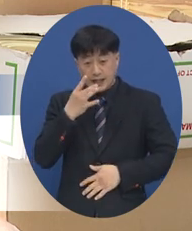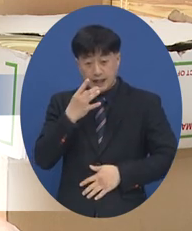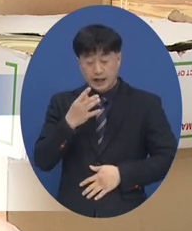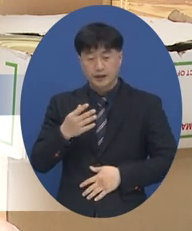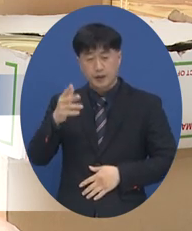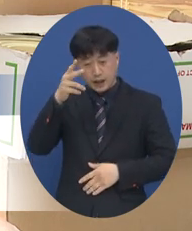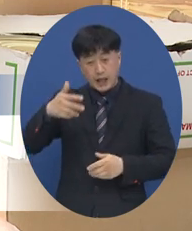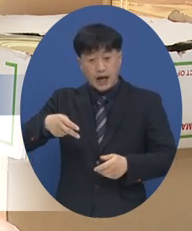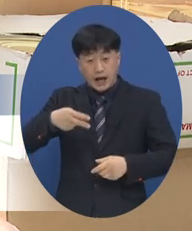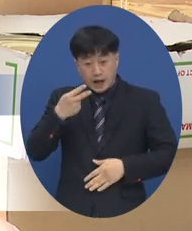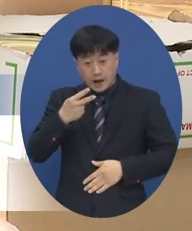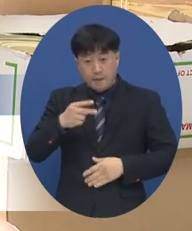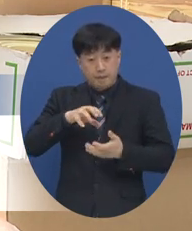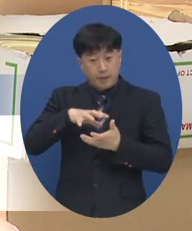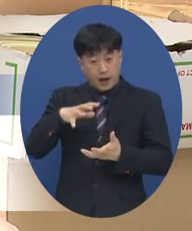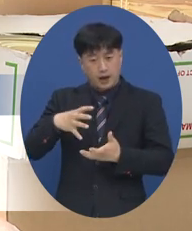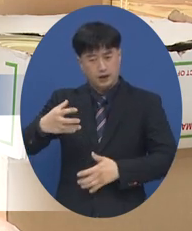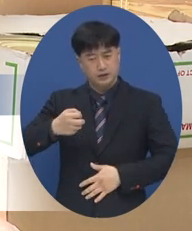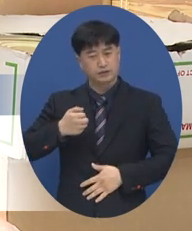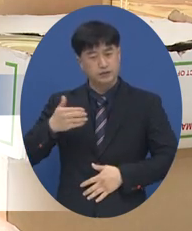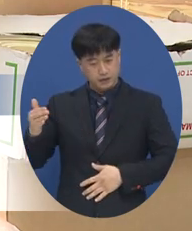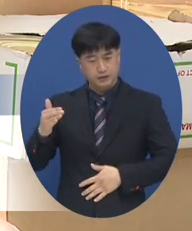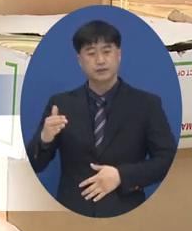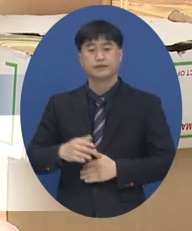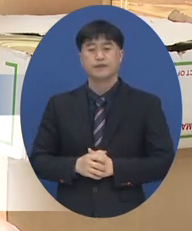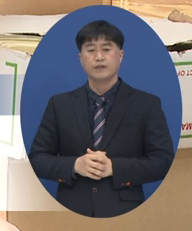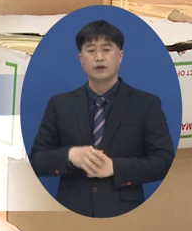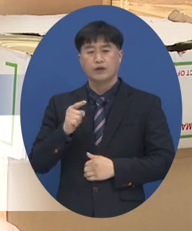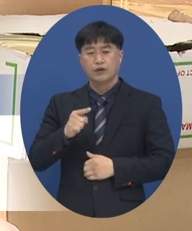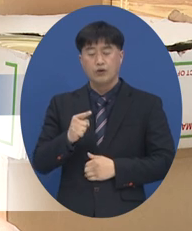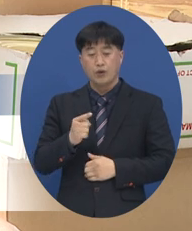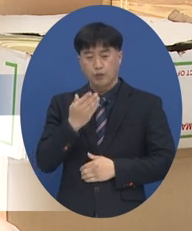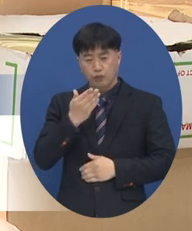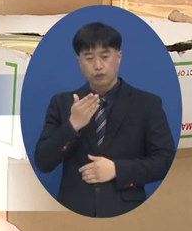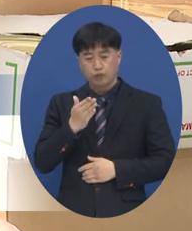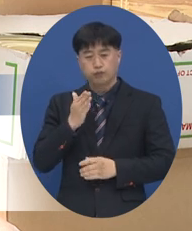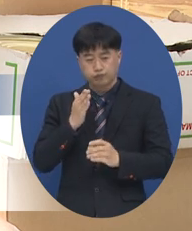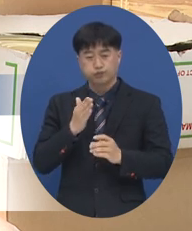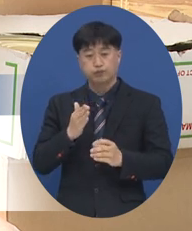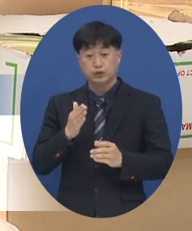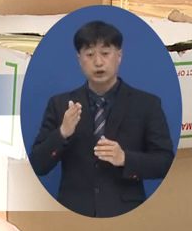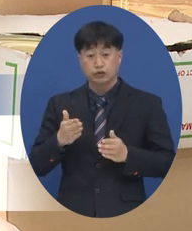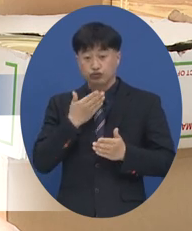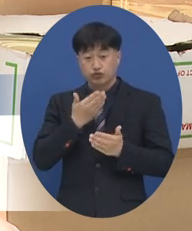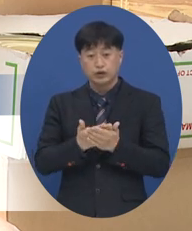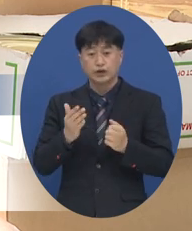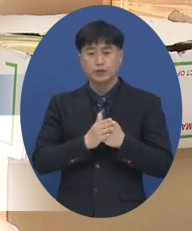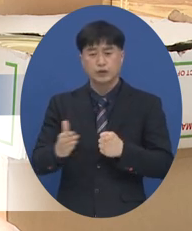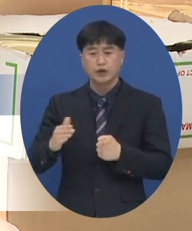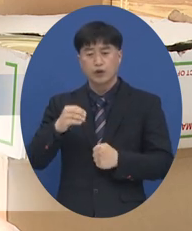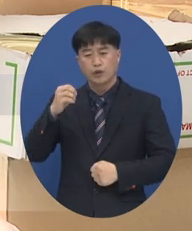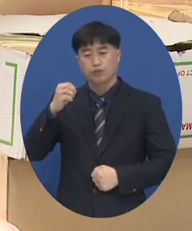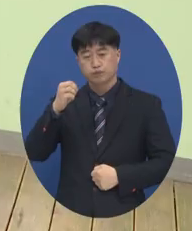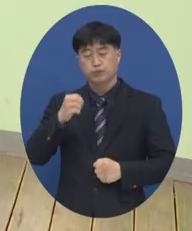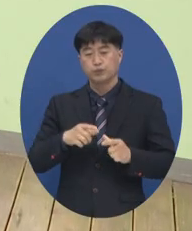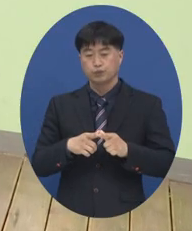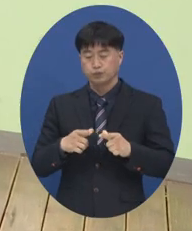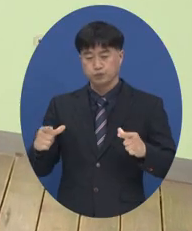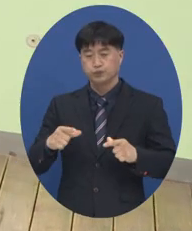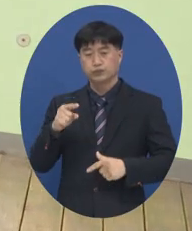쌀이나 라면, 빵 이런 거를 가져가게 되는 것 같아요. 그게 좀 주식이 되다 보니까 보통 그런 걸 많이 가져가는